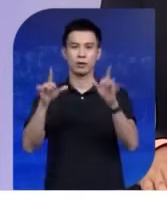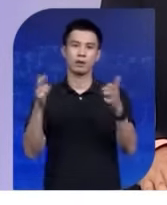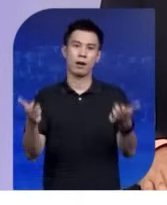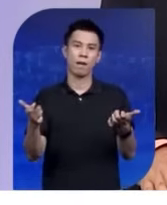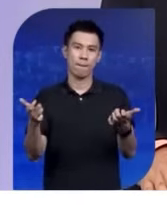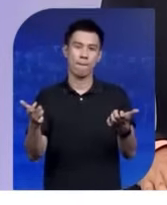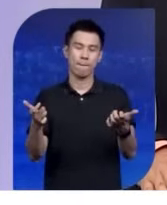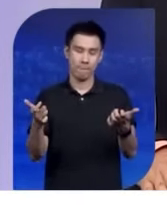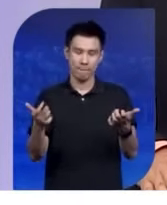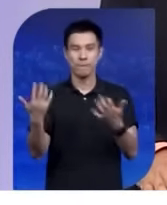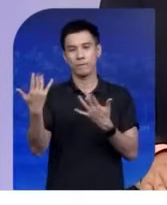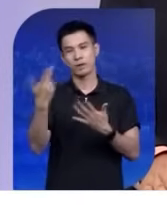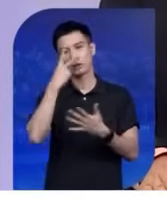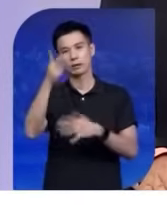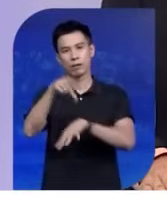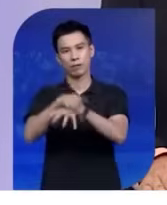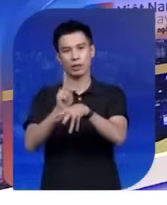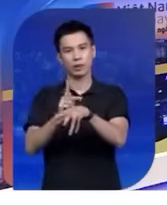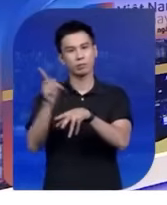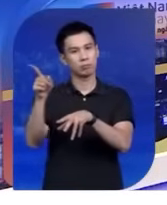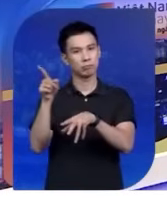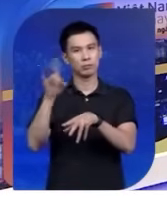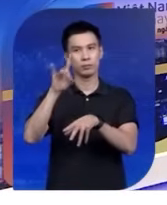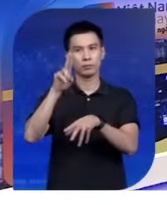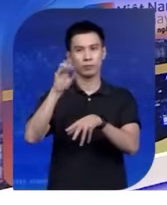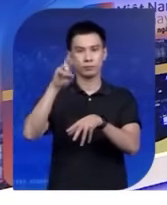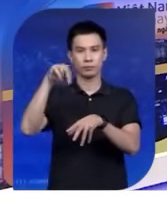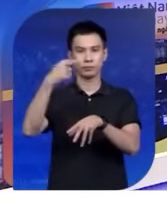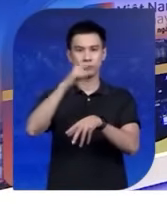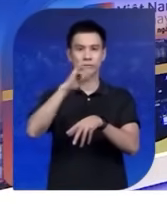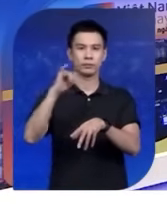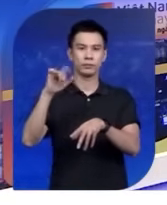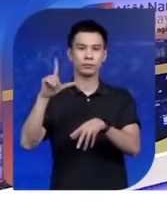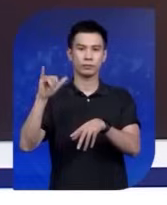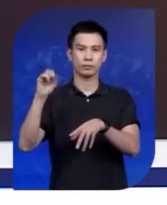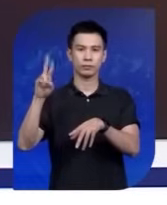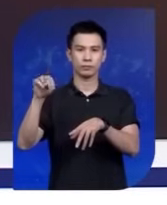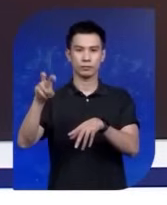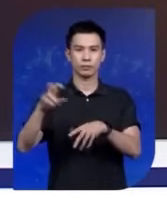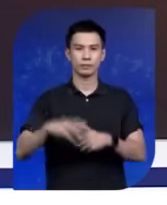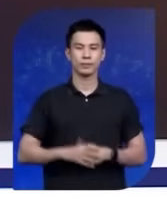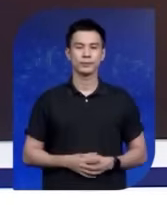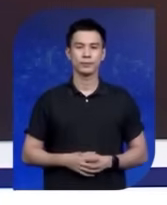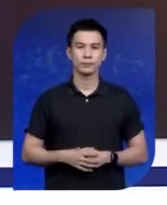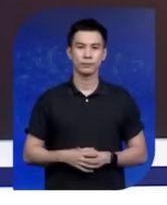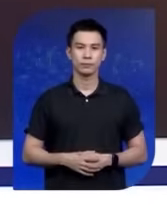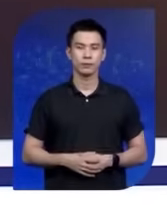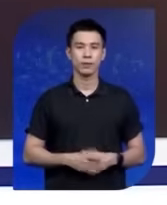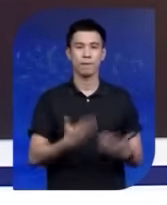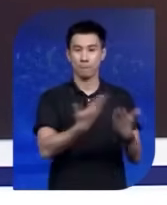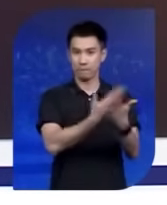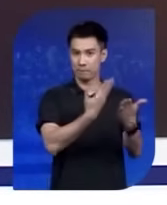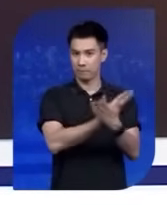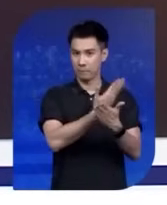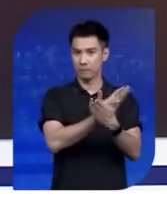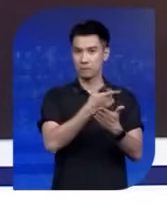đến với những phân tích cụ thể từ biên tập viên thời tiết Hương Liên xin mời chị Hương Liên Vâng Hoàng Dương và thưa quý vị khán giả mới đây nhất cơ quan quản